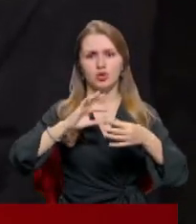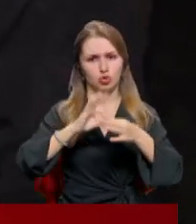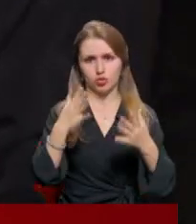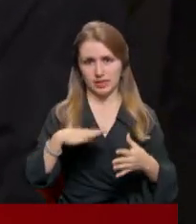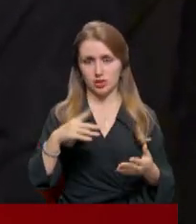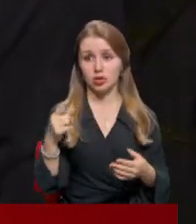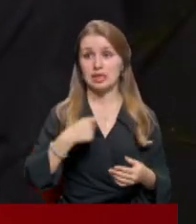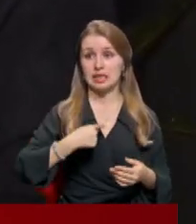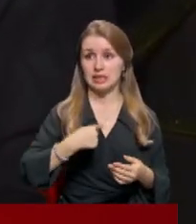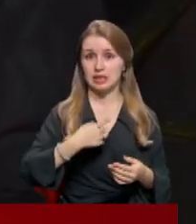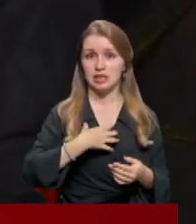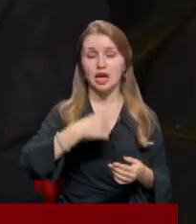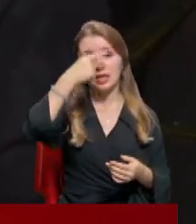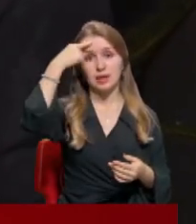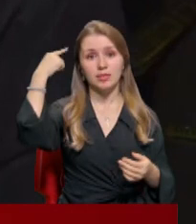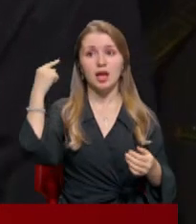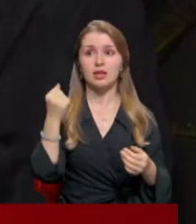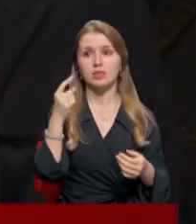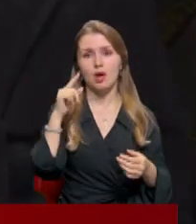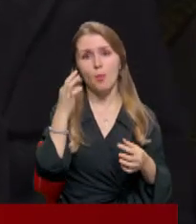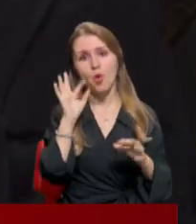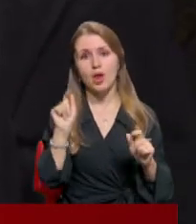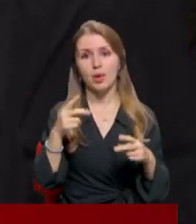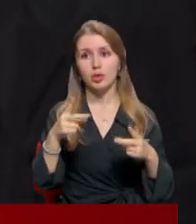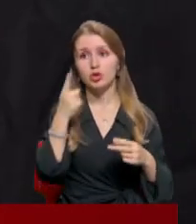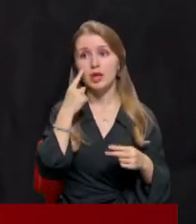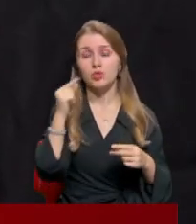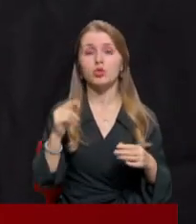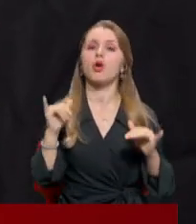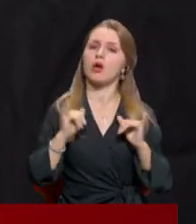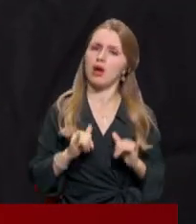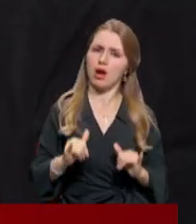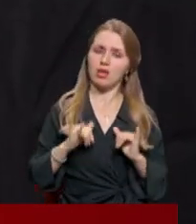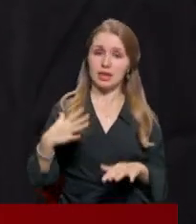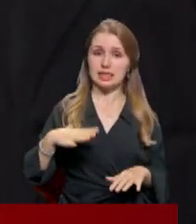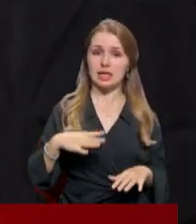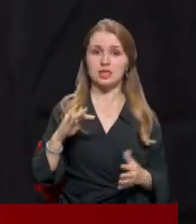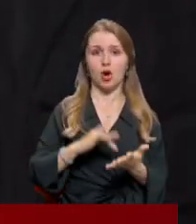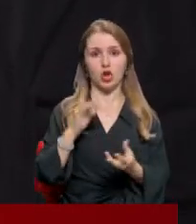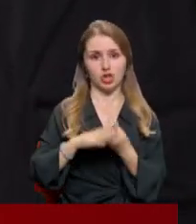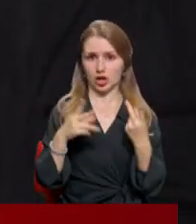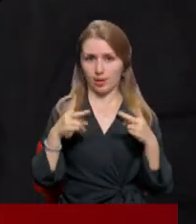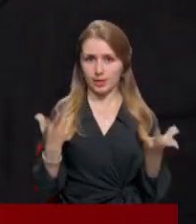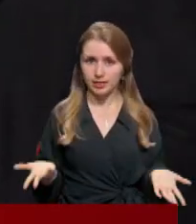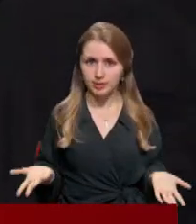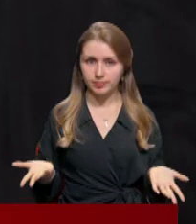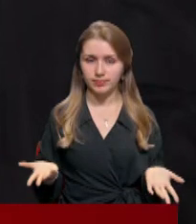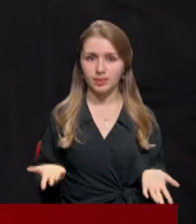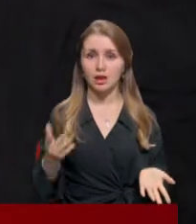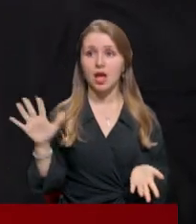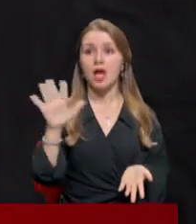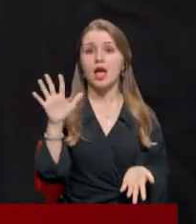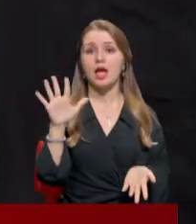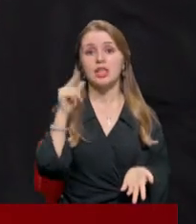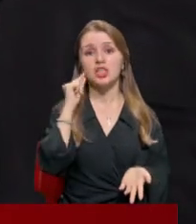biz kendi imkanlarımızla dediğim gibi bu kadarını bulabiliyorsak devletimiz bunu çok rahat isterse ortaya çıkartabilir. Yani burada 50